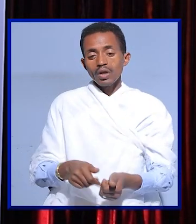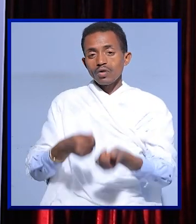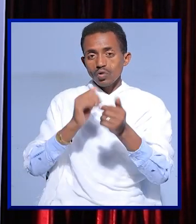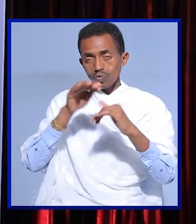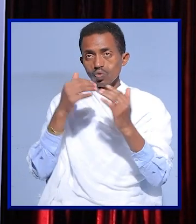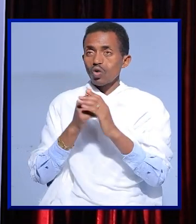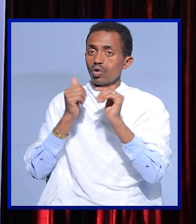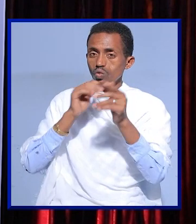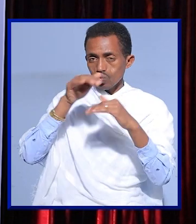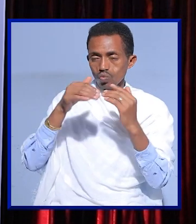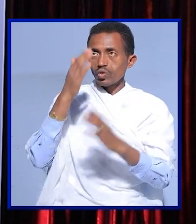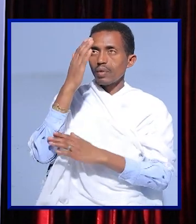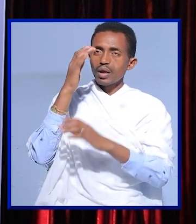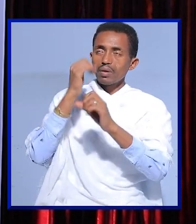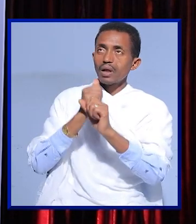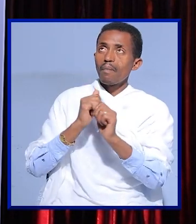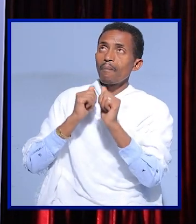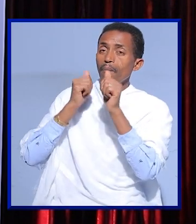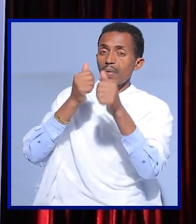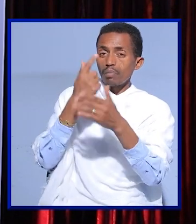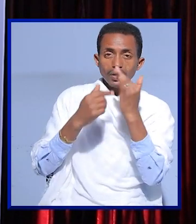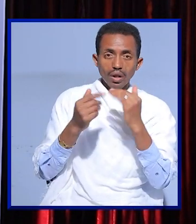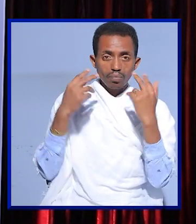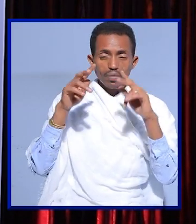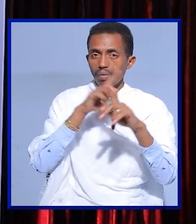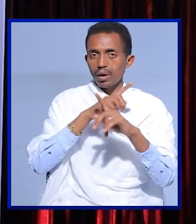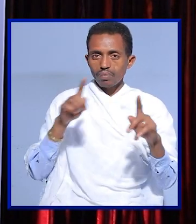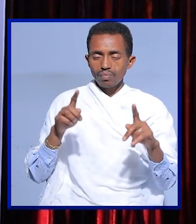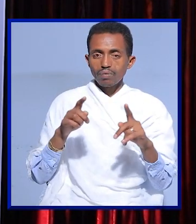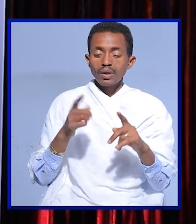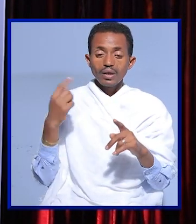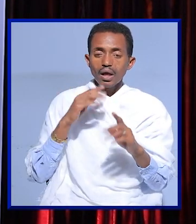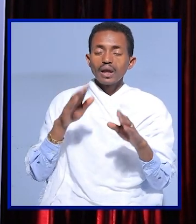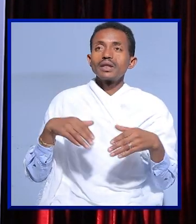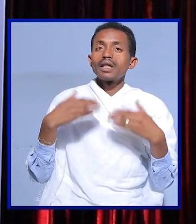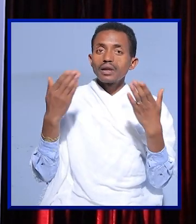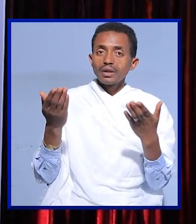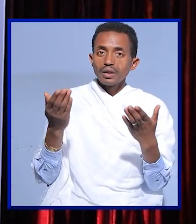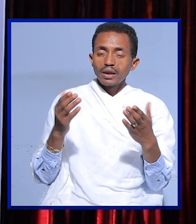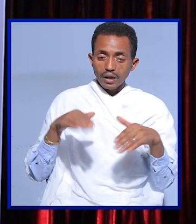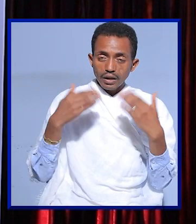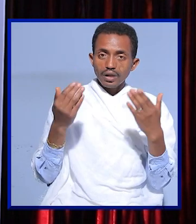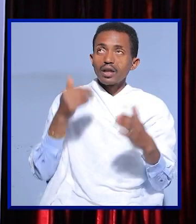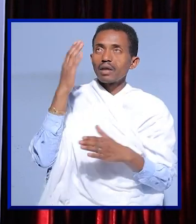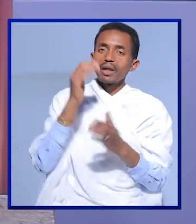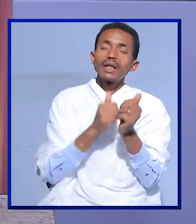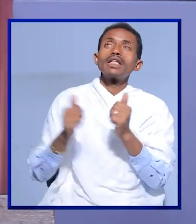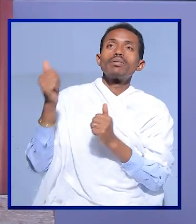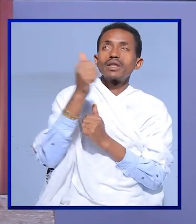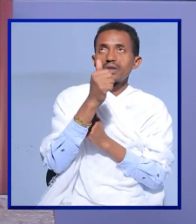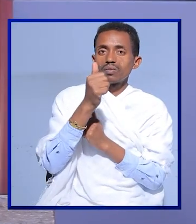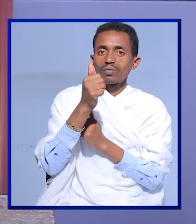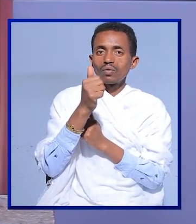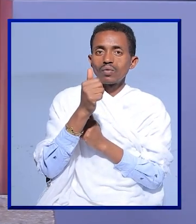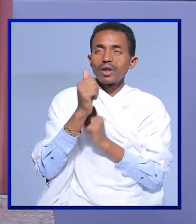ስጦታችንን ይቀበላል። መስጠታችንን ብቻ አይደለም ማሰብ ያለብን ስንሰጥ እንደምንሰጥ ነው ማወቅ ያለብን።